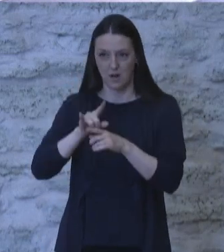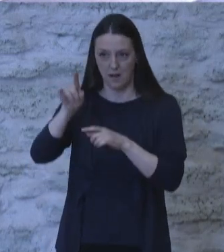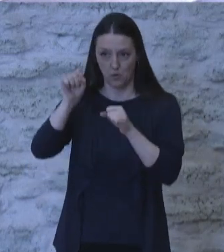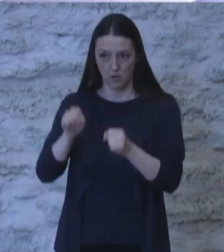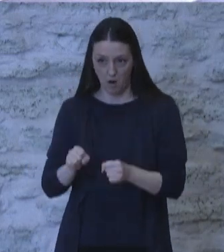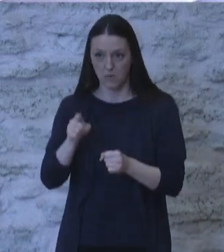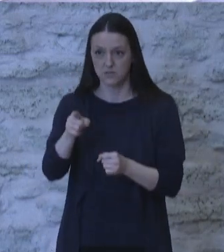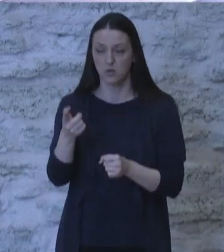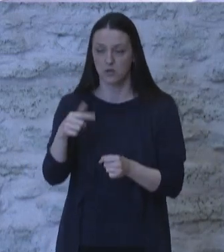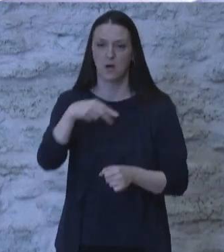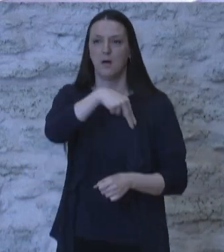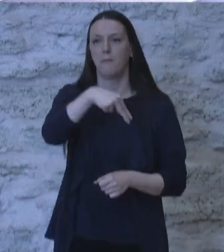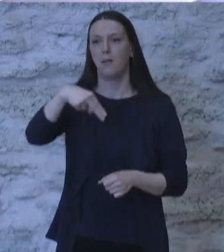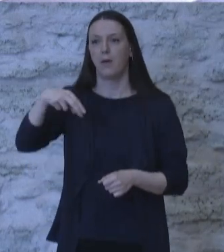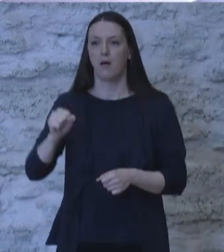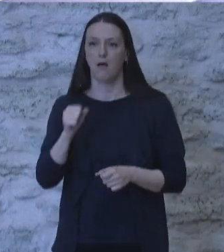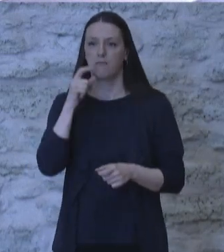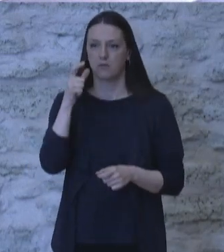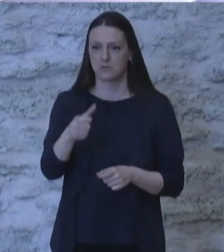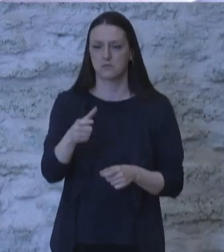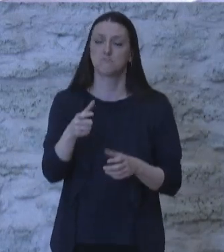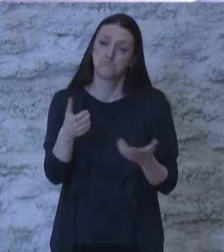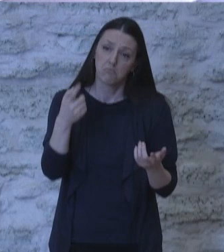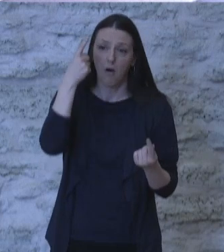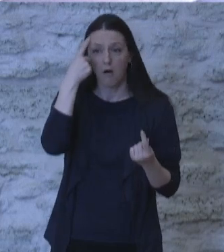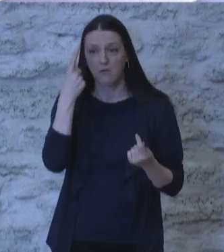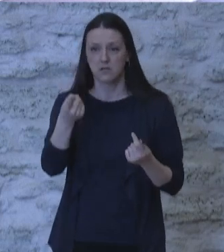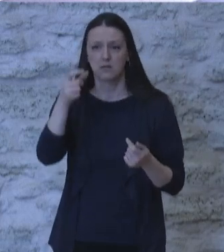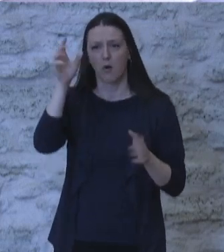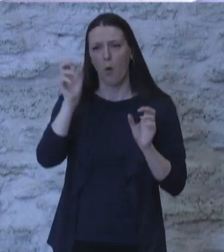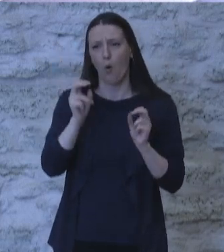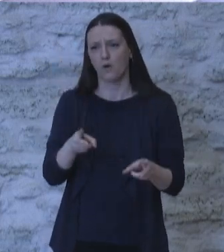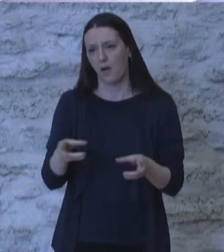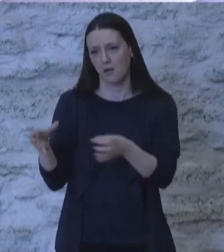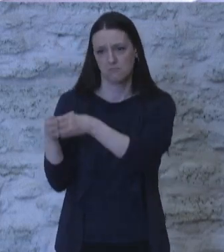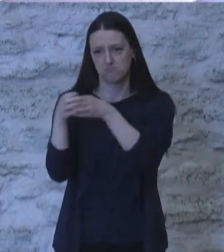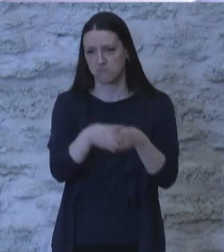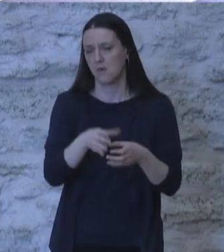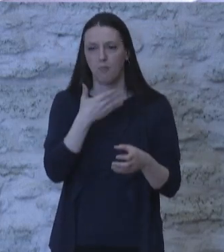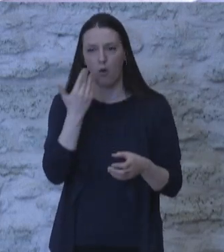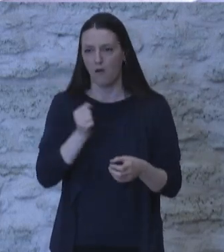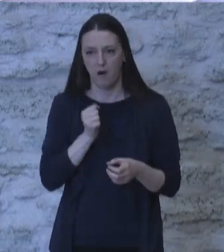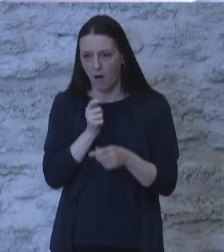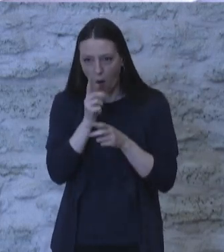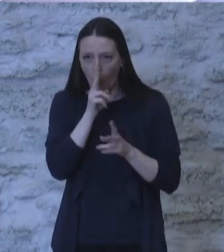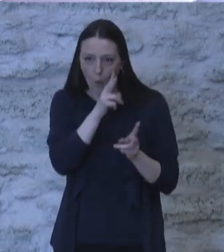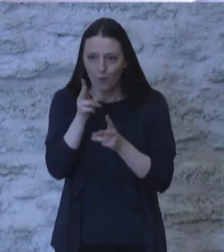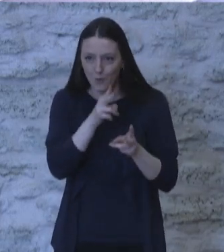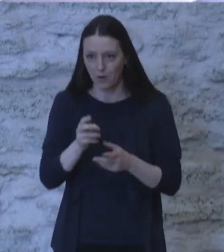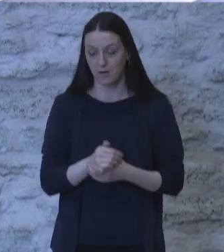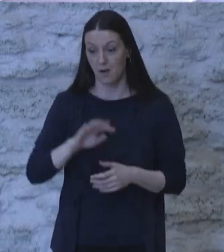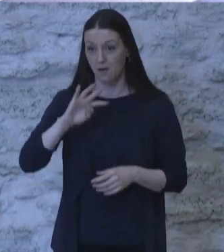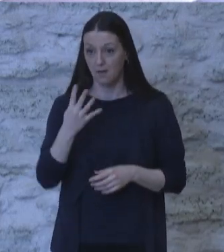saime PPA vastuse, et PPA kaalus riskid üle ja arvas, et need poisid on okei ja täiendavaid meetmeid vaja ei ole. Mängupäeval 4.